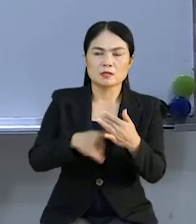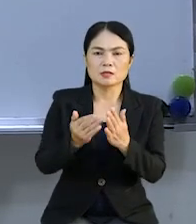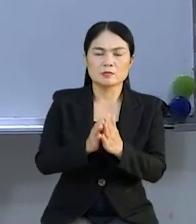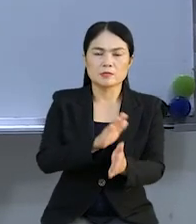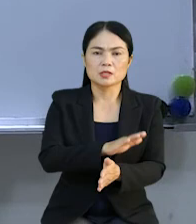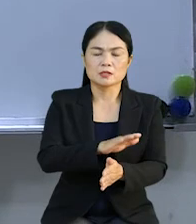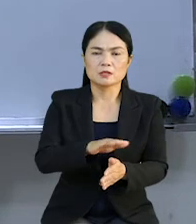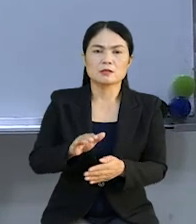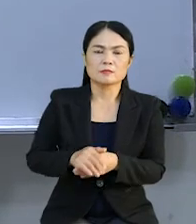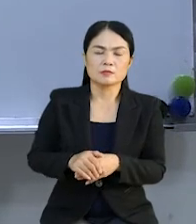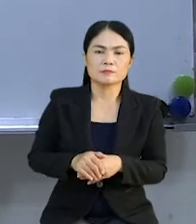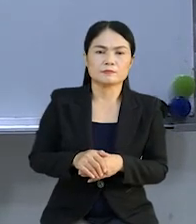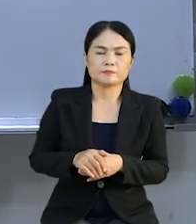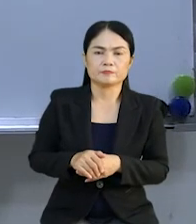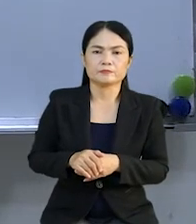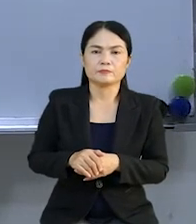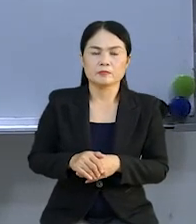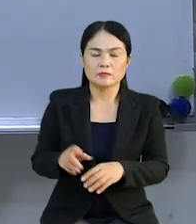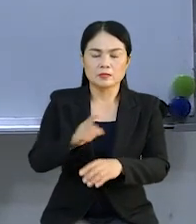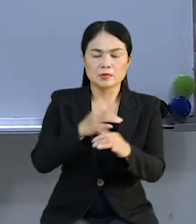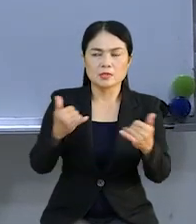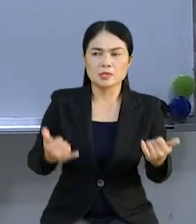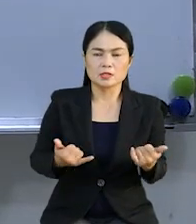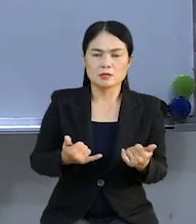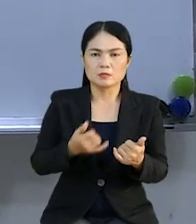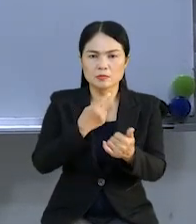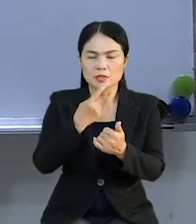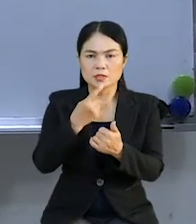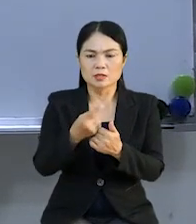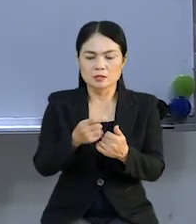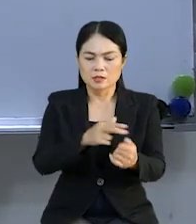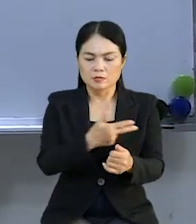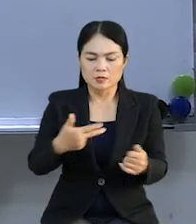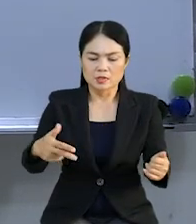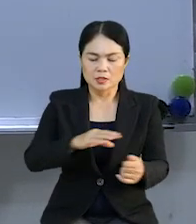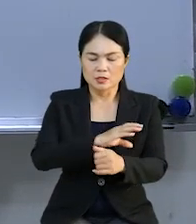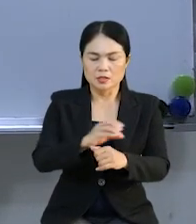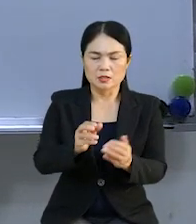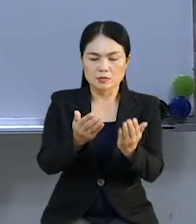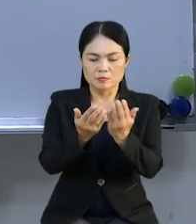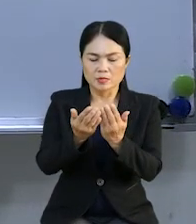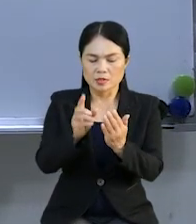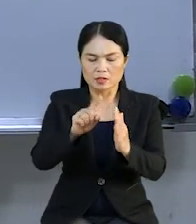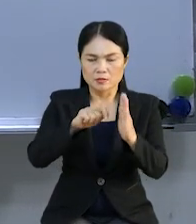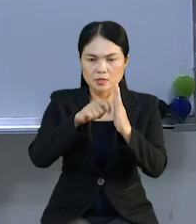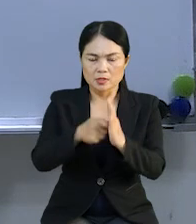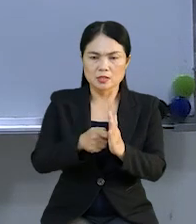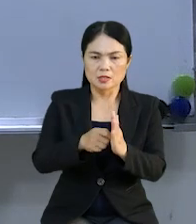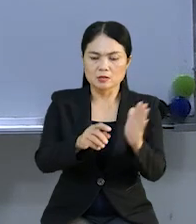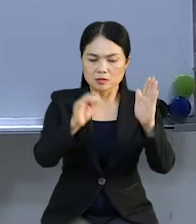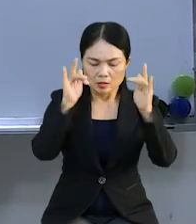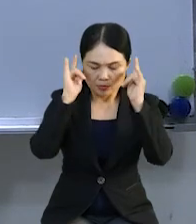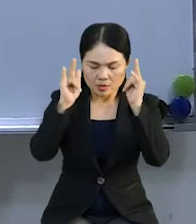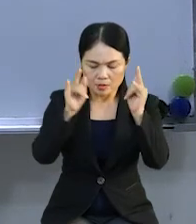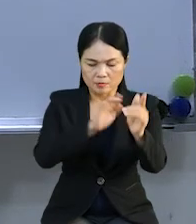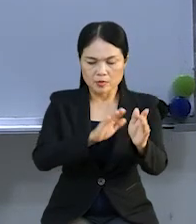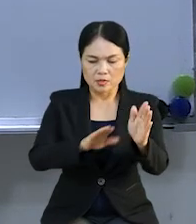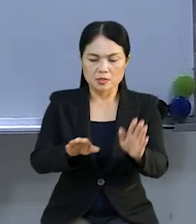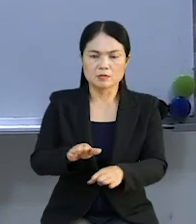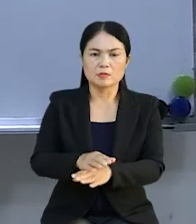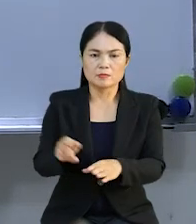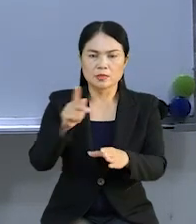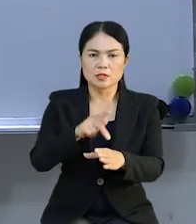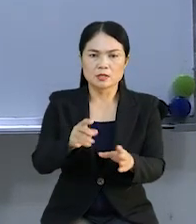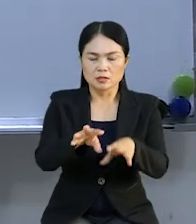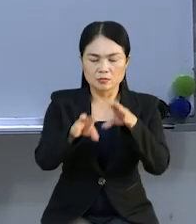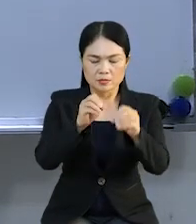นต่างออกนี้จังไงนี่ลูกครูนางเลิกยกภาษาขมายภายในอำนาจมือคลำซาเตี้ยมาบังเรียนก้นสมก้น